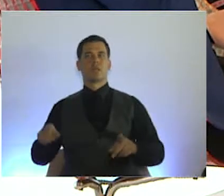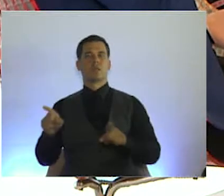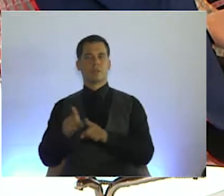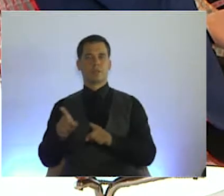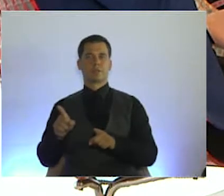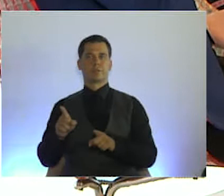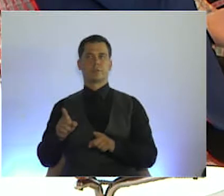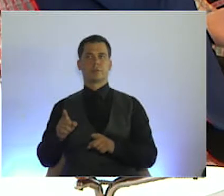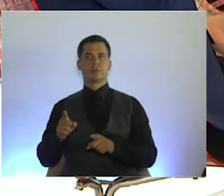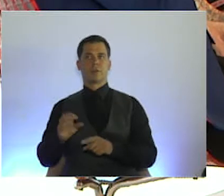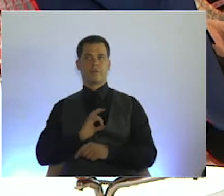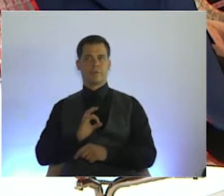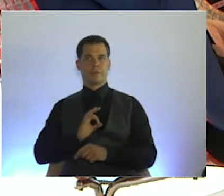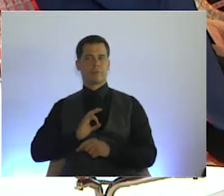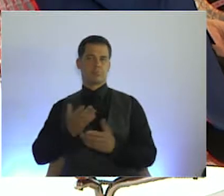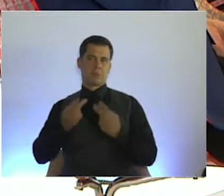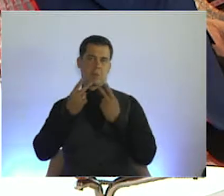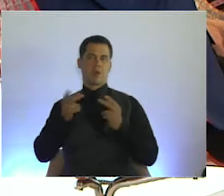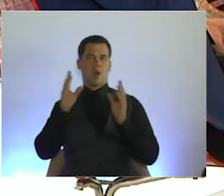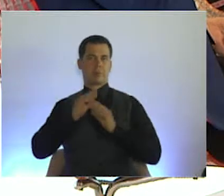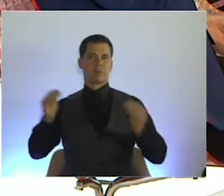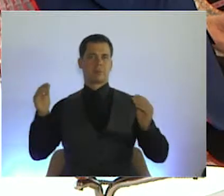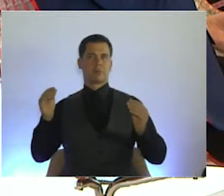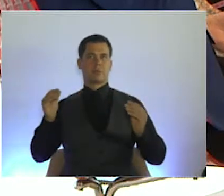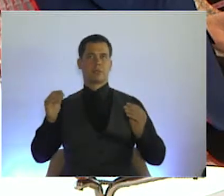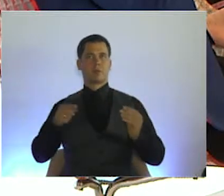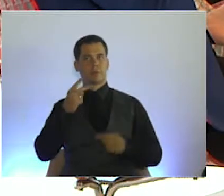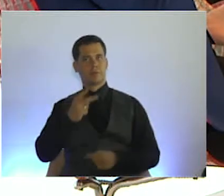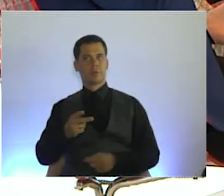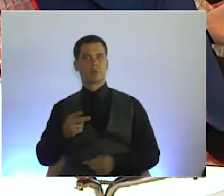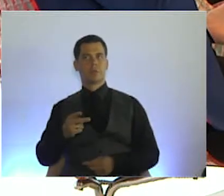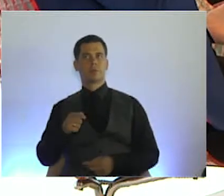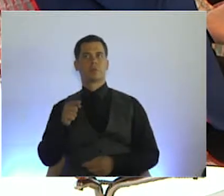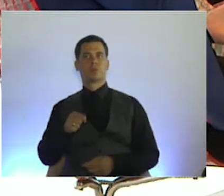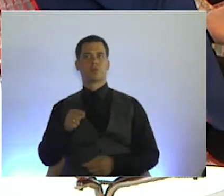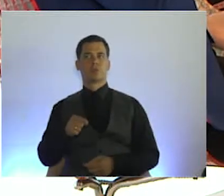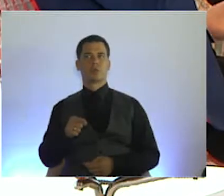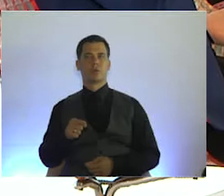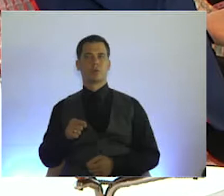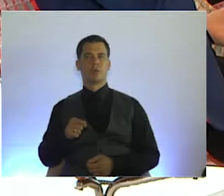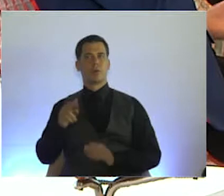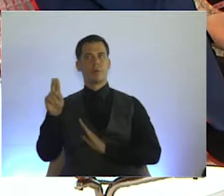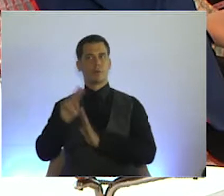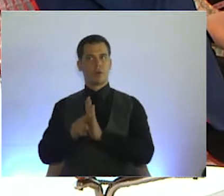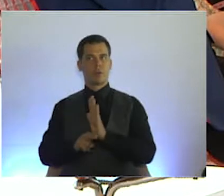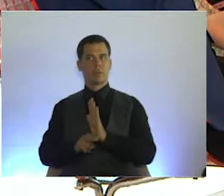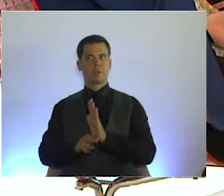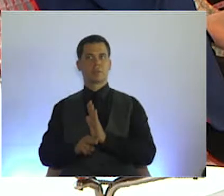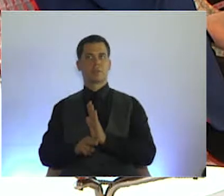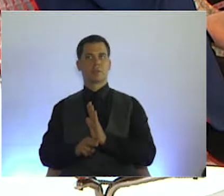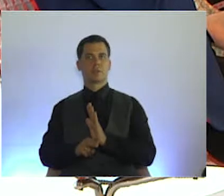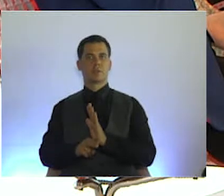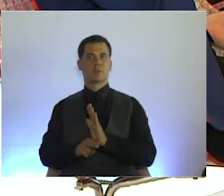z takim optymizmem patrzymy na, proszę Państwa, na te projekty, które idą